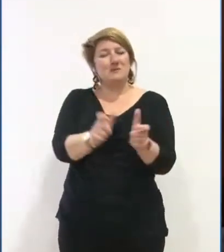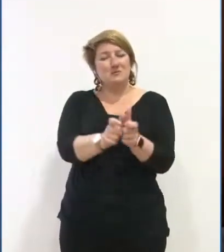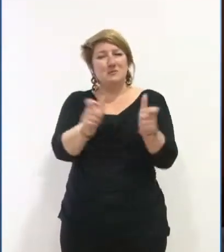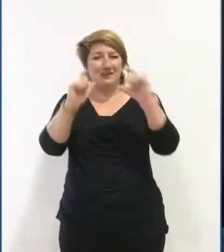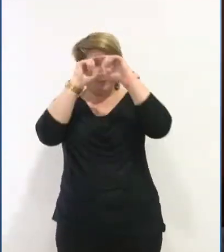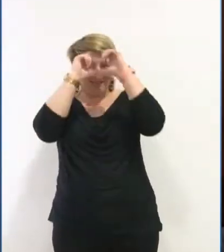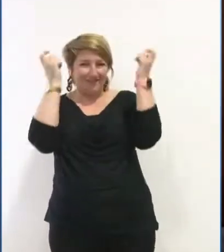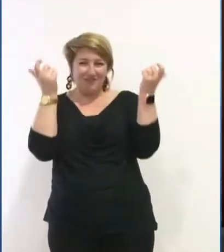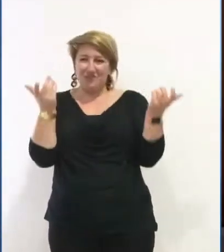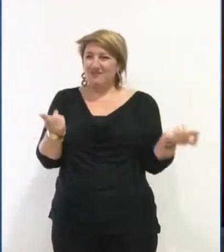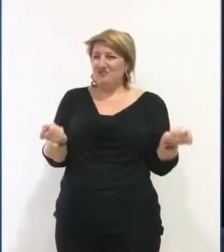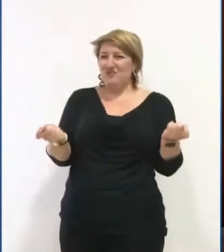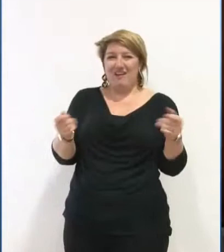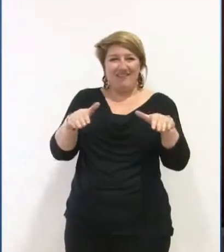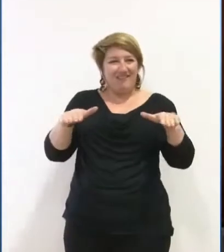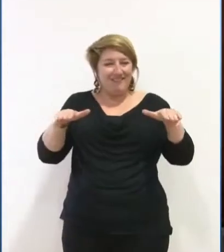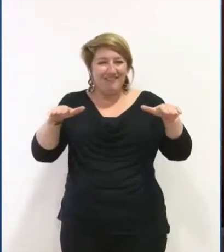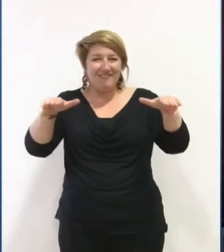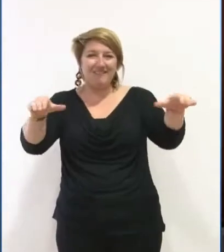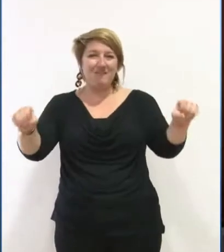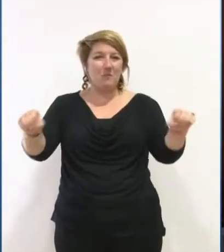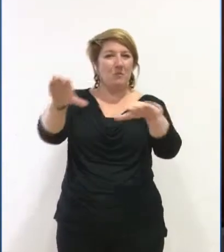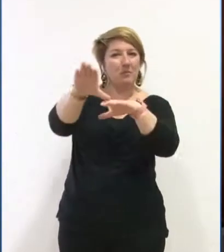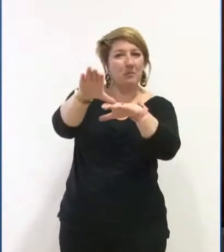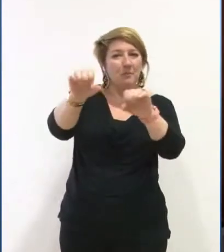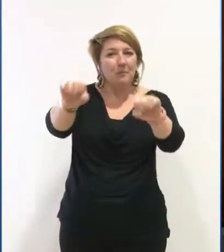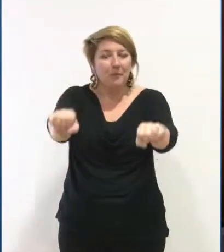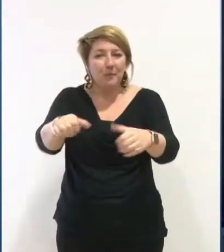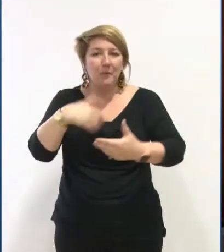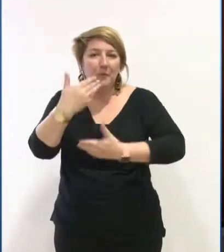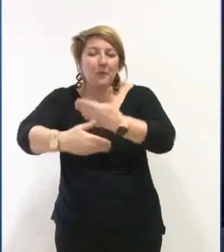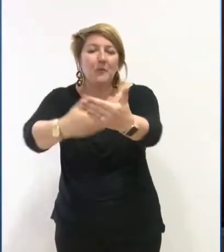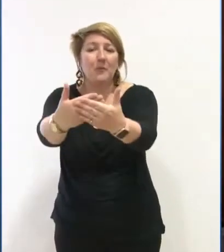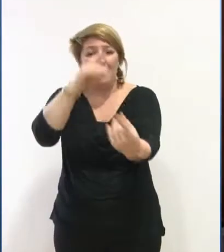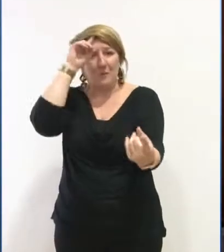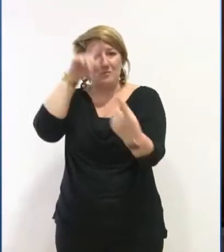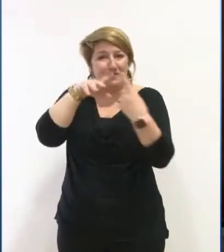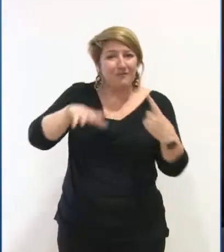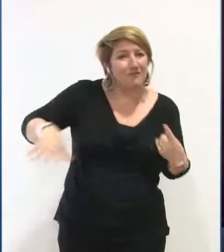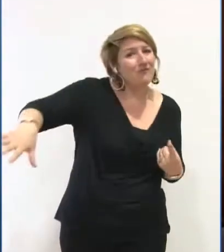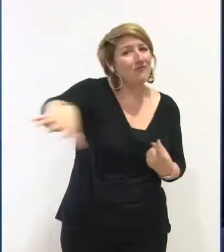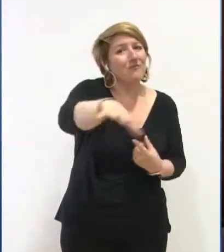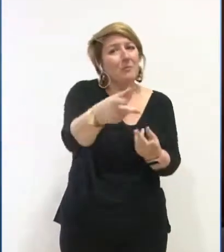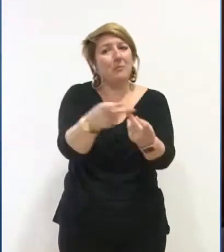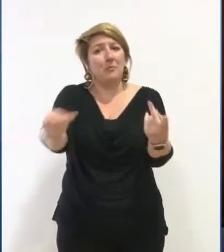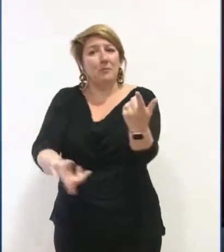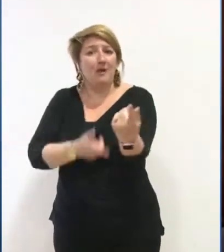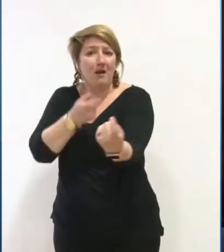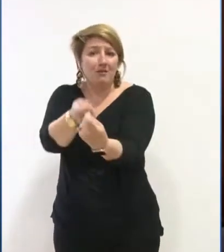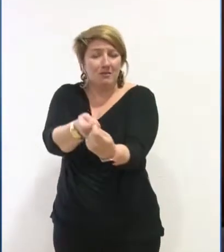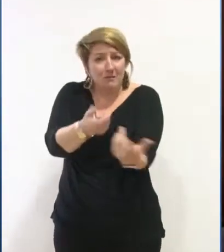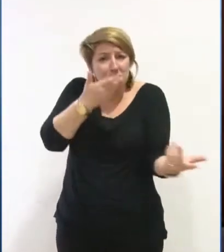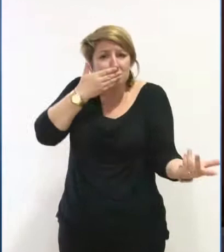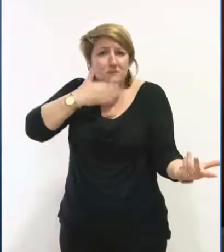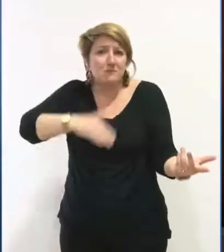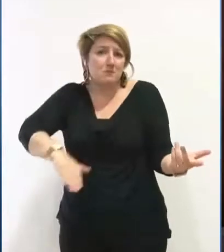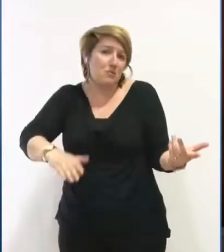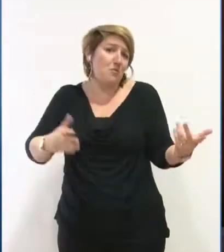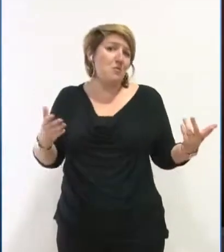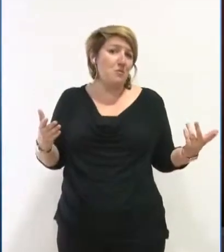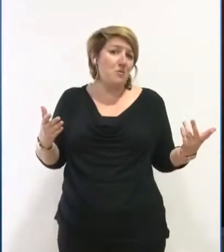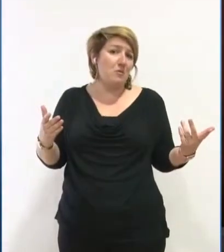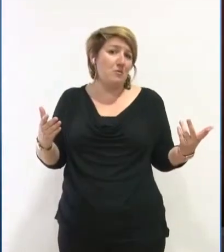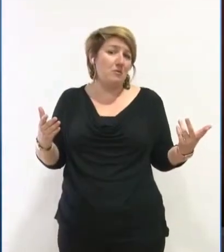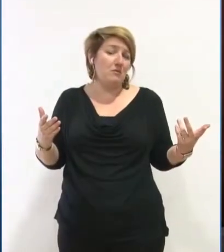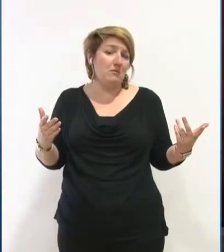des deux organismes dans une complémentarité et une cohérence au service des biens communs ne permettrait-elle pas de remplir des